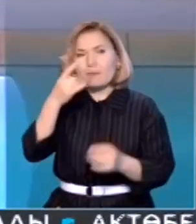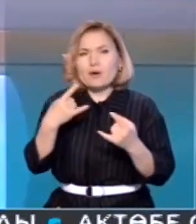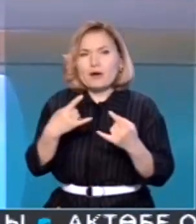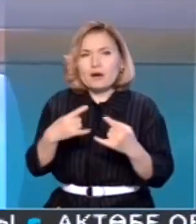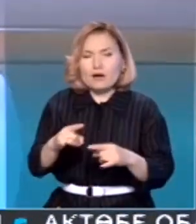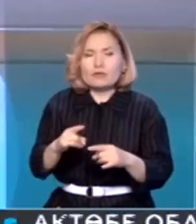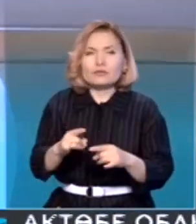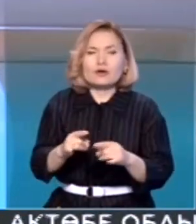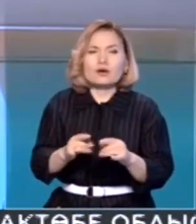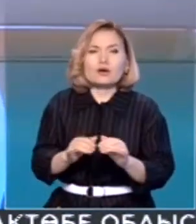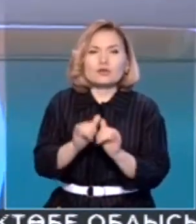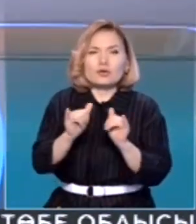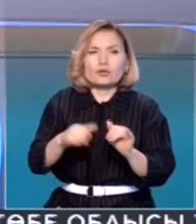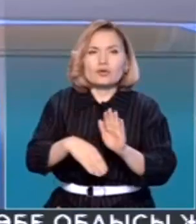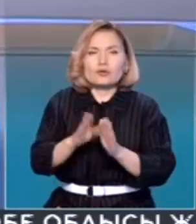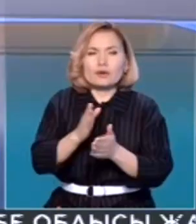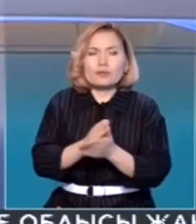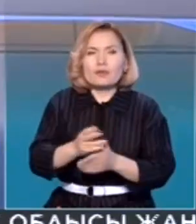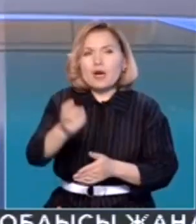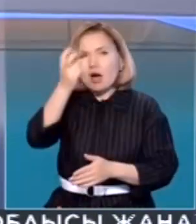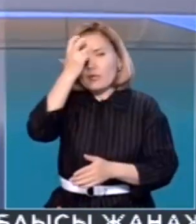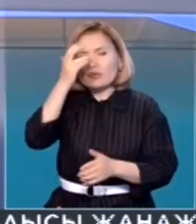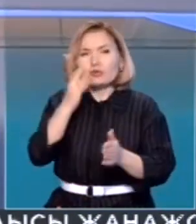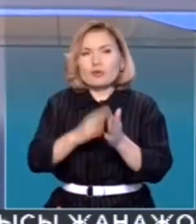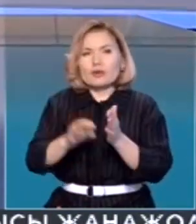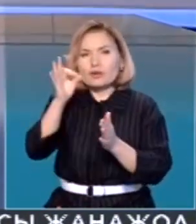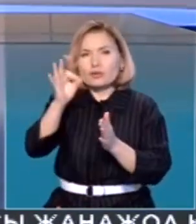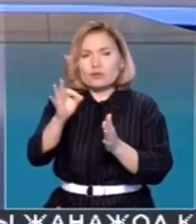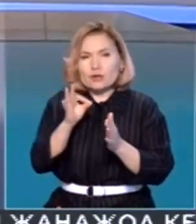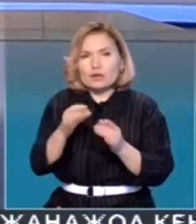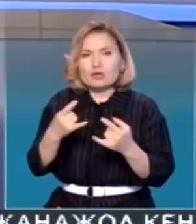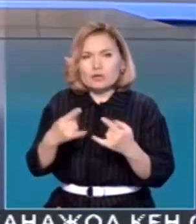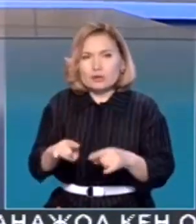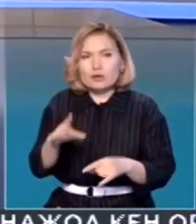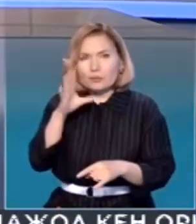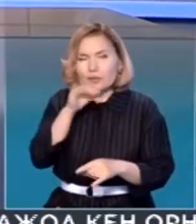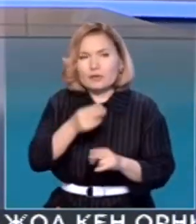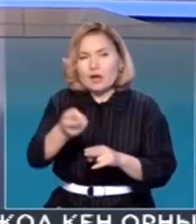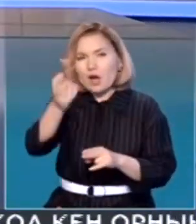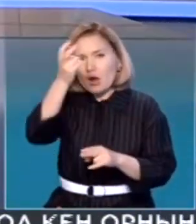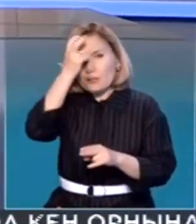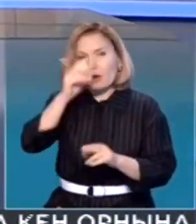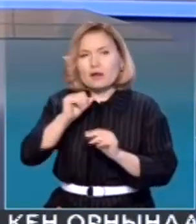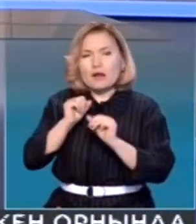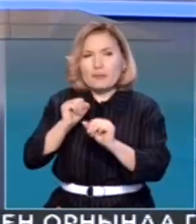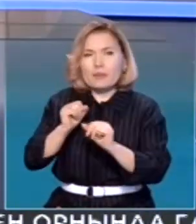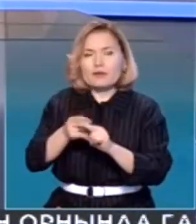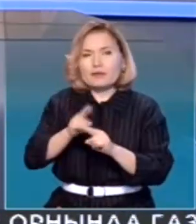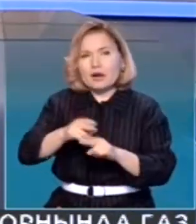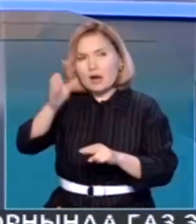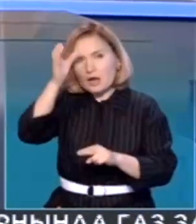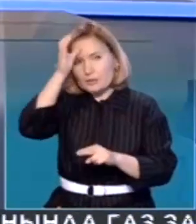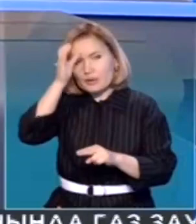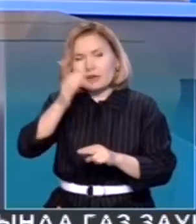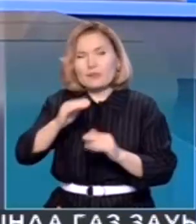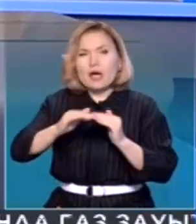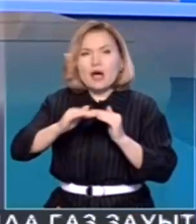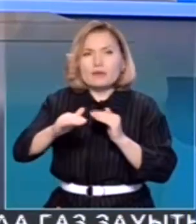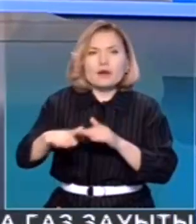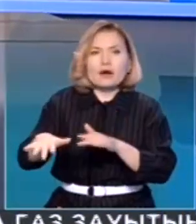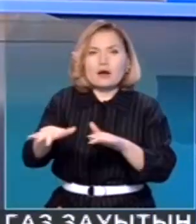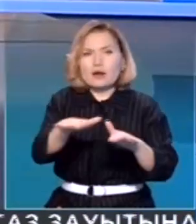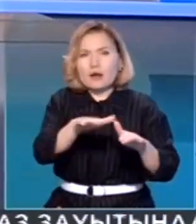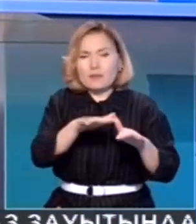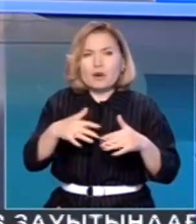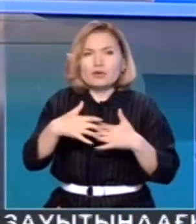лағын өргізді. Күні бүгінге дейін ақбөкендердің 90% төлдеген. Киік қорғаушылармен қатар ғалымдарда дала кезіп